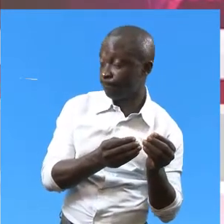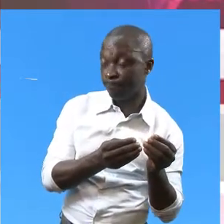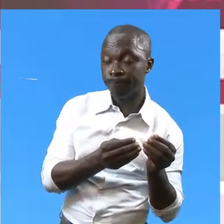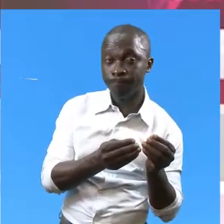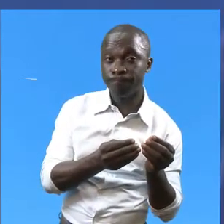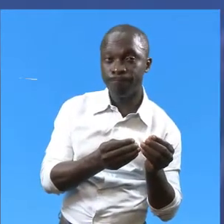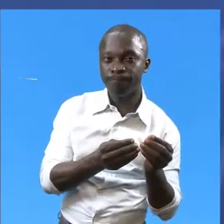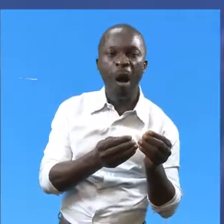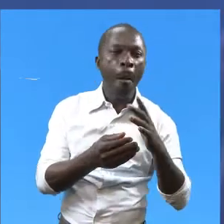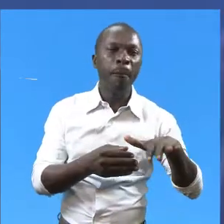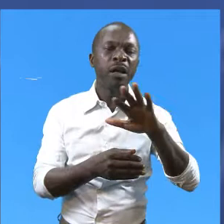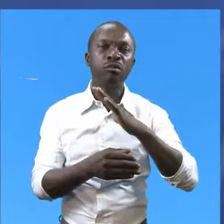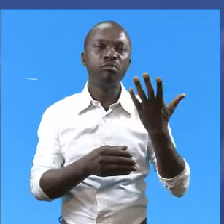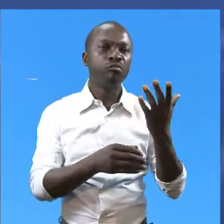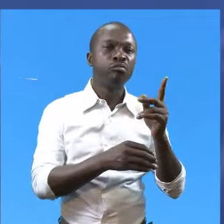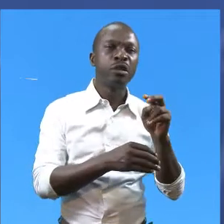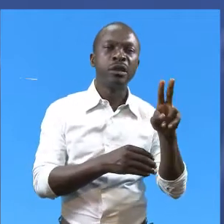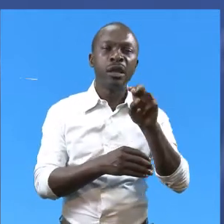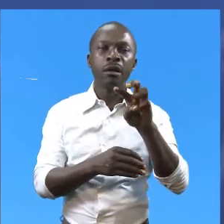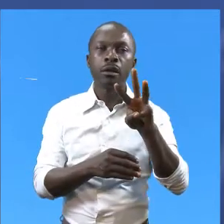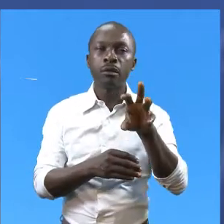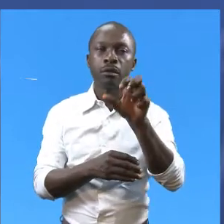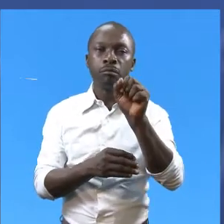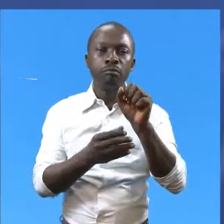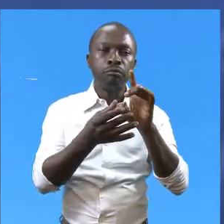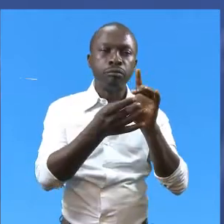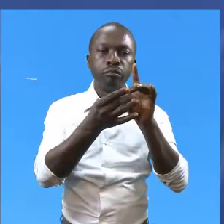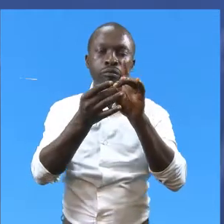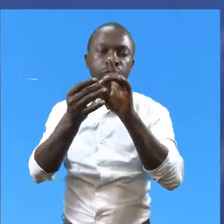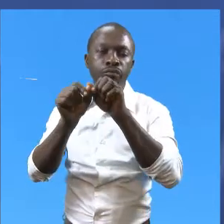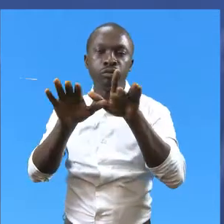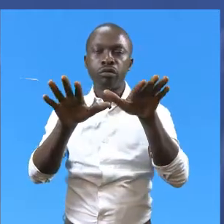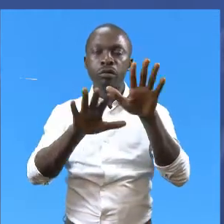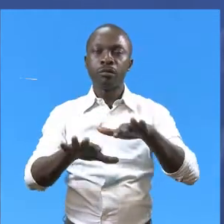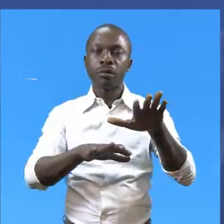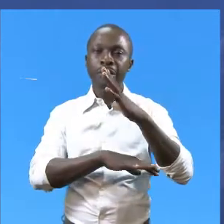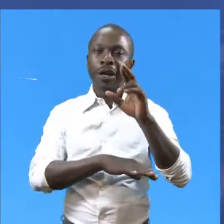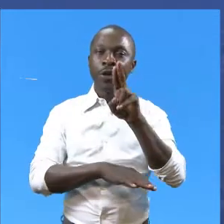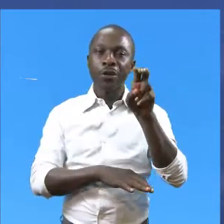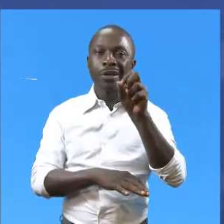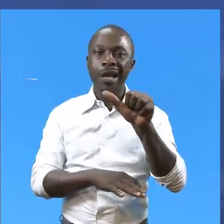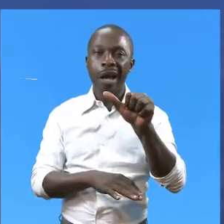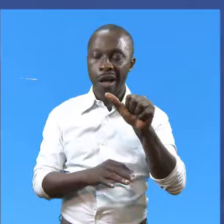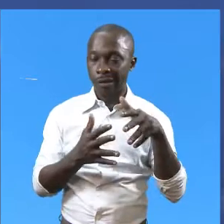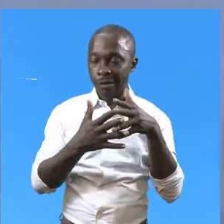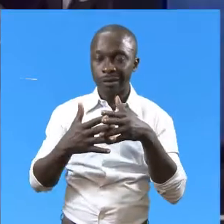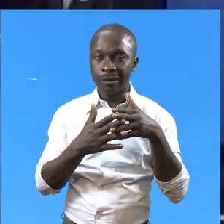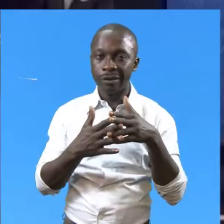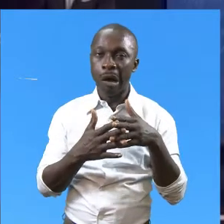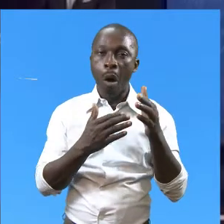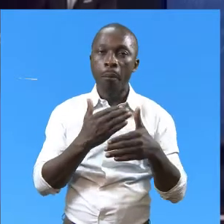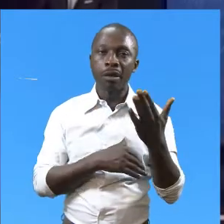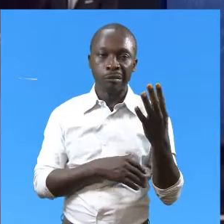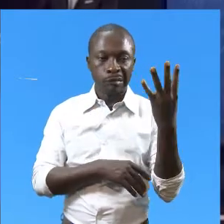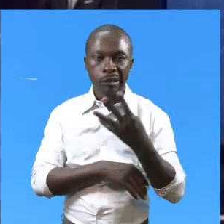États-Unis. Les médias américains ont annoncé samedi dernier la victoire de Joe Biden face à Donald Trump. Après 4 jours de